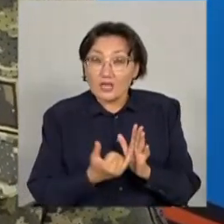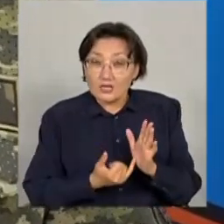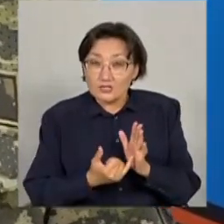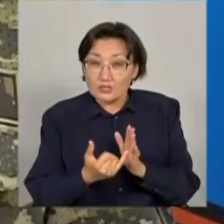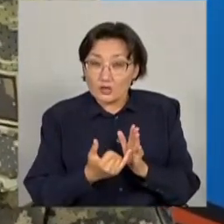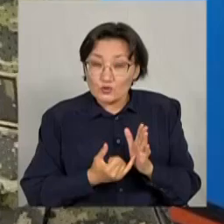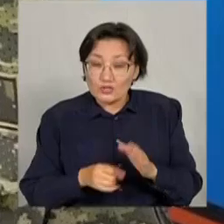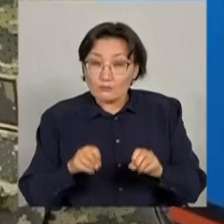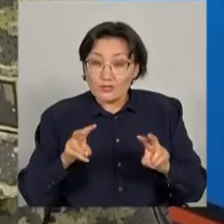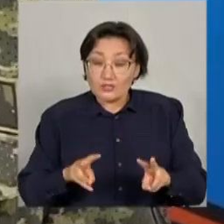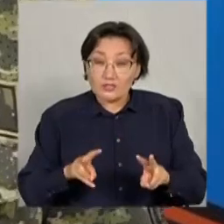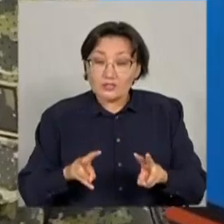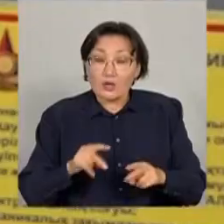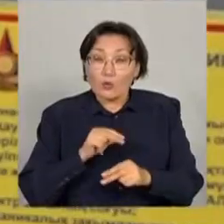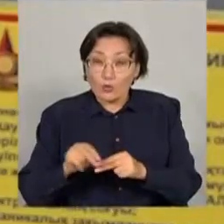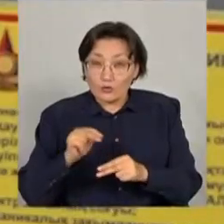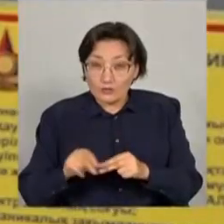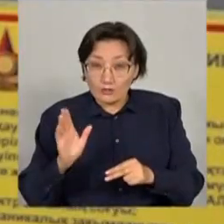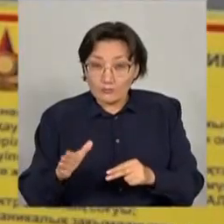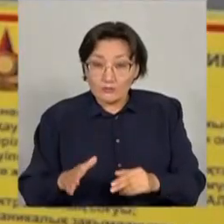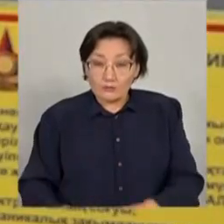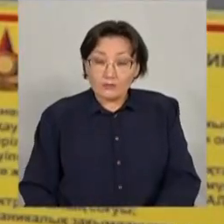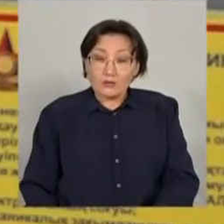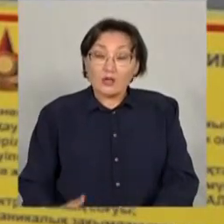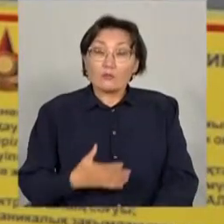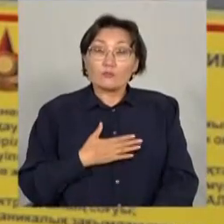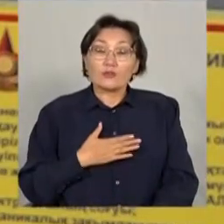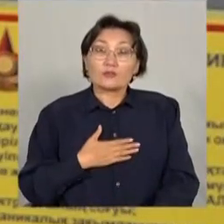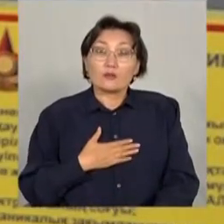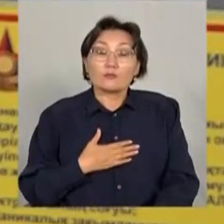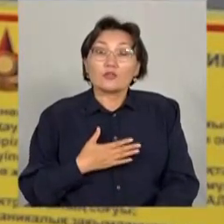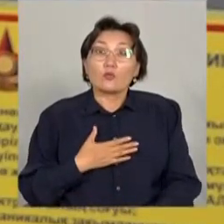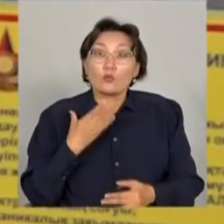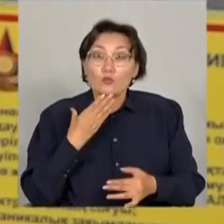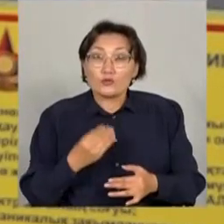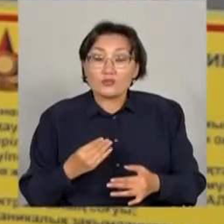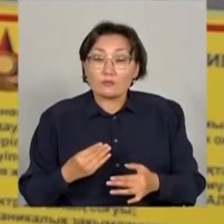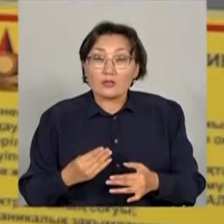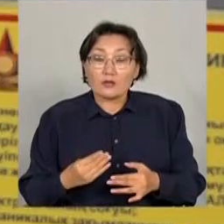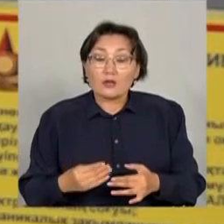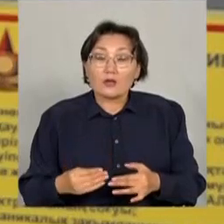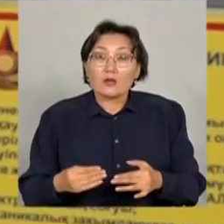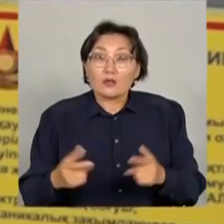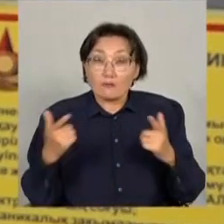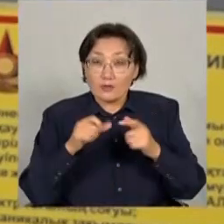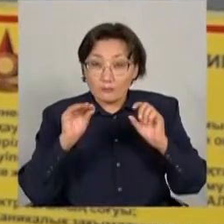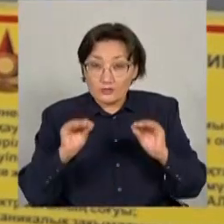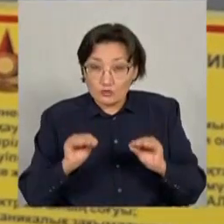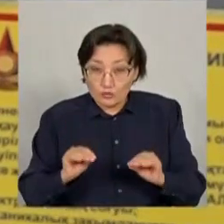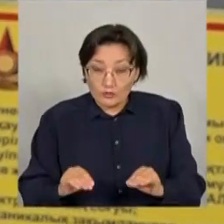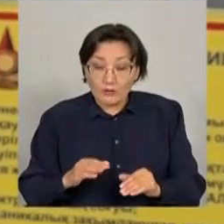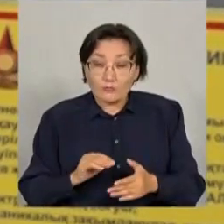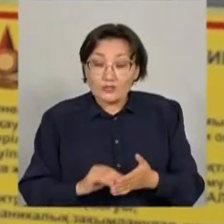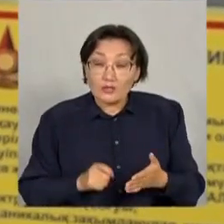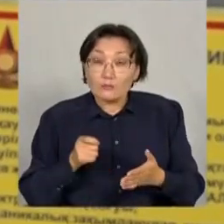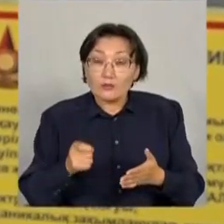бойынша мамандық дайындап шығамыз. Мен бұл жерге өз анкетімді толтырып, заявка жібердім. Және де мені шақырып, біз бұл